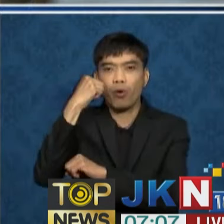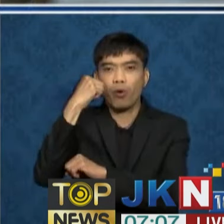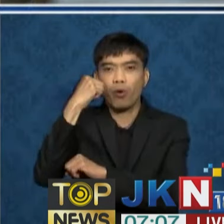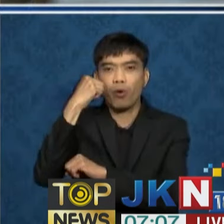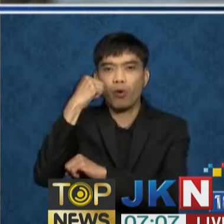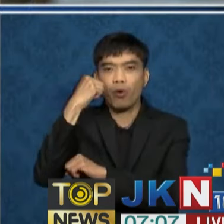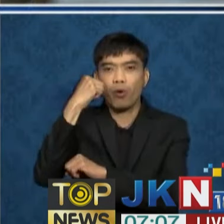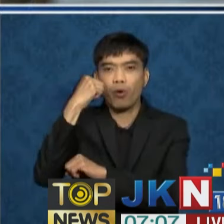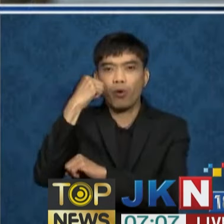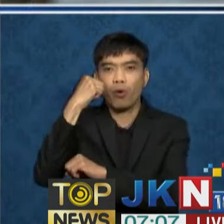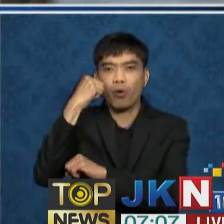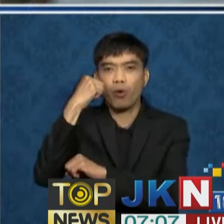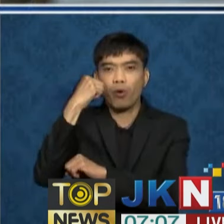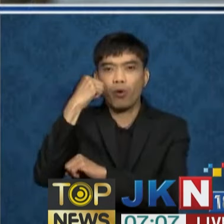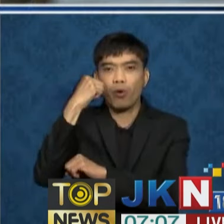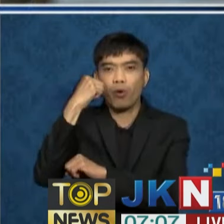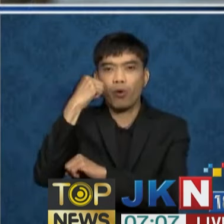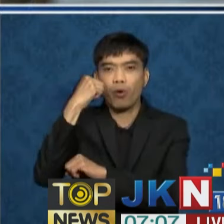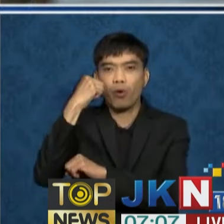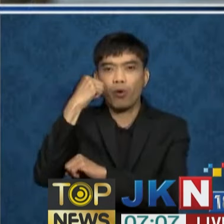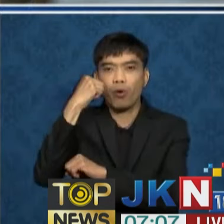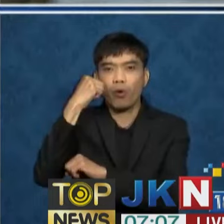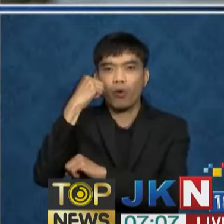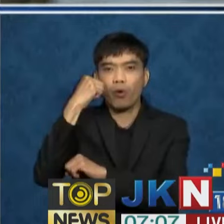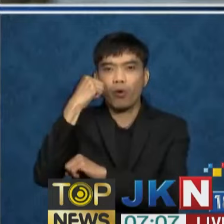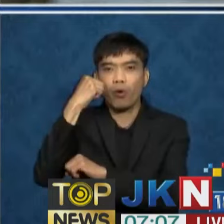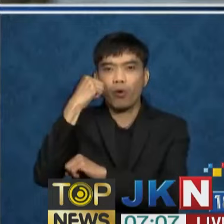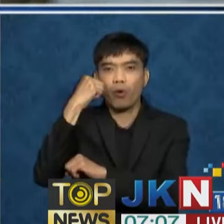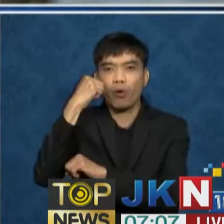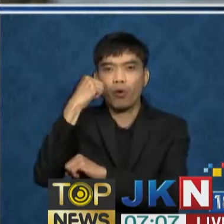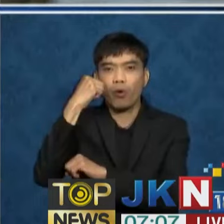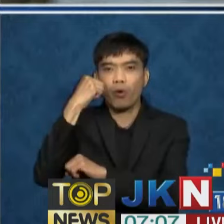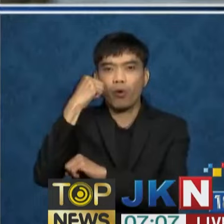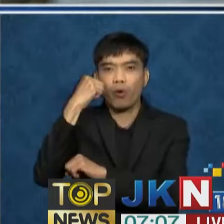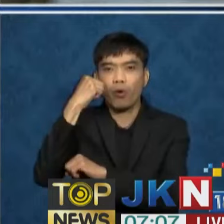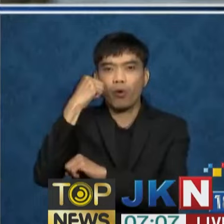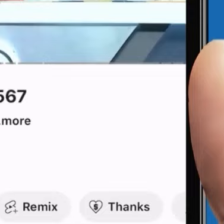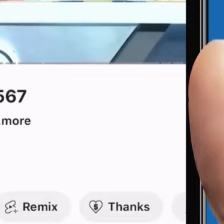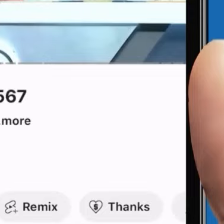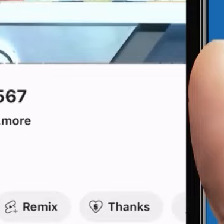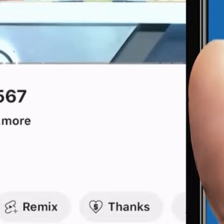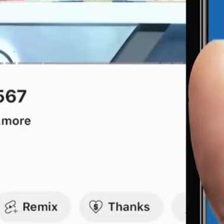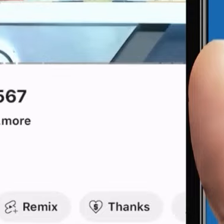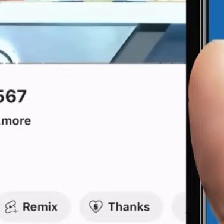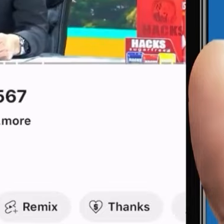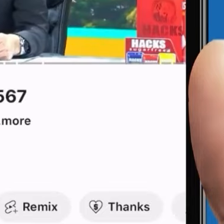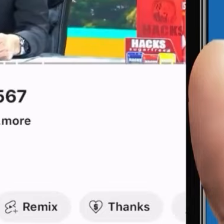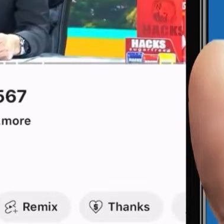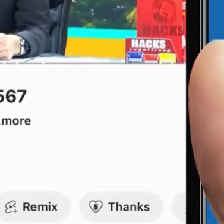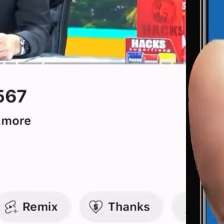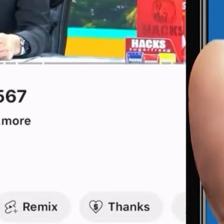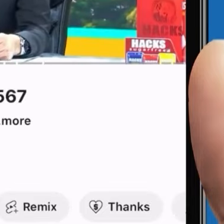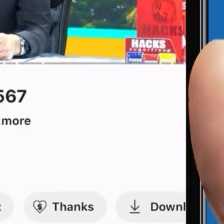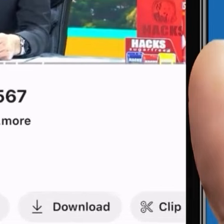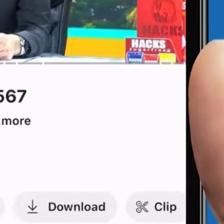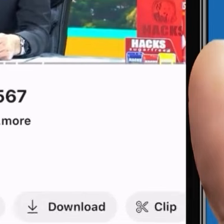ไปเพี้ยนไปเลยจนแบบผิดไม่รู้กี่ครั้งน่ะนะคะอ่ะไปดูคลิปในโลกออนไลน์ฮะทีนี้ฮะมาร่วมสนับสนุนทอปนิวส์